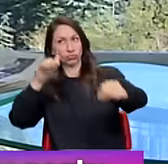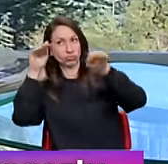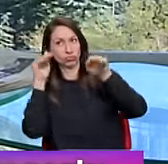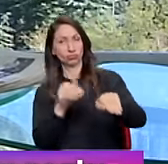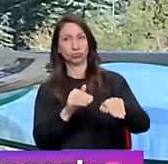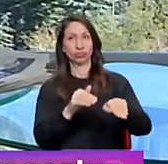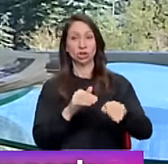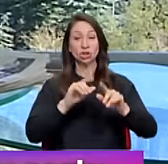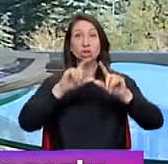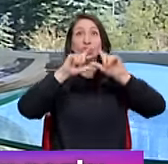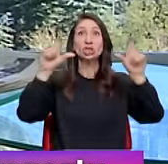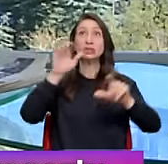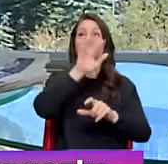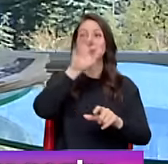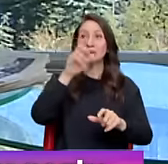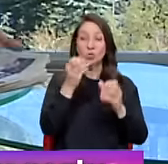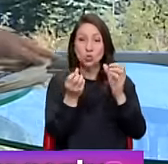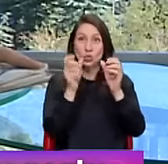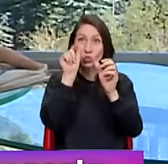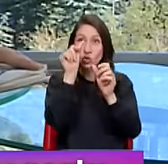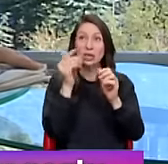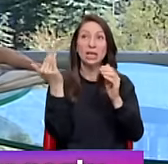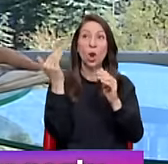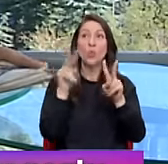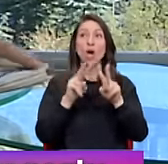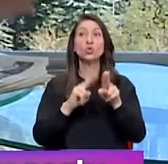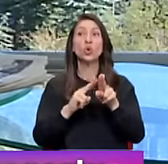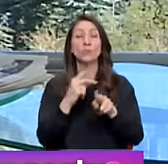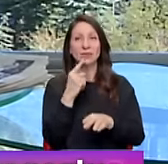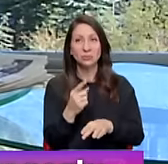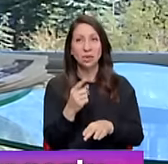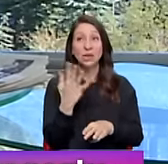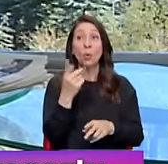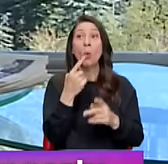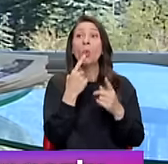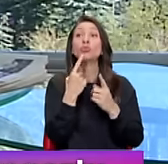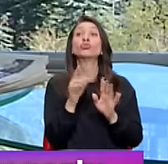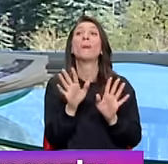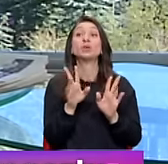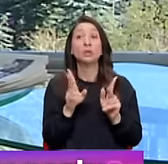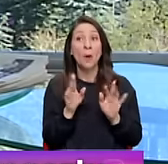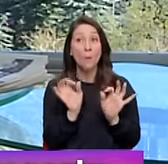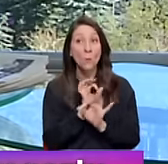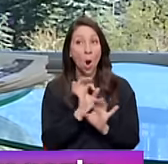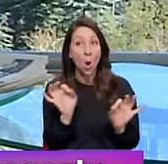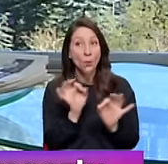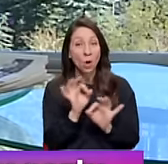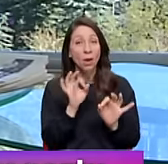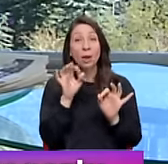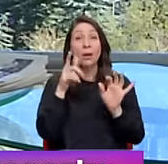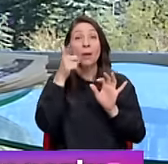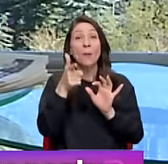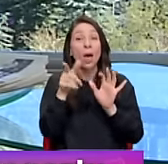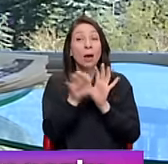desteklerken taksimetreleri kurun, geliyor Murat Kurum demişti. Sanki o sözler hiç söylenmemiş, kameralar hiç